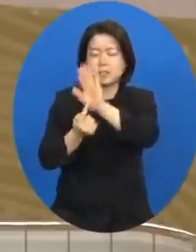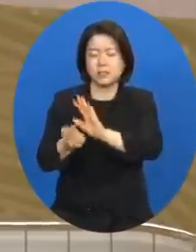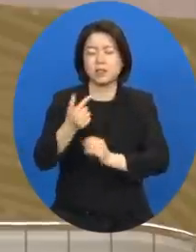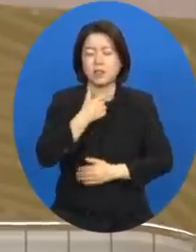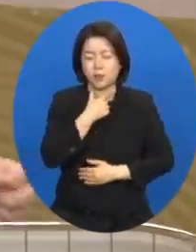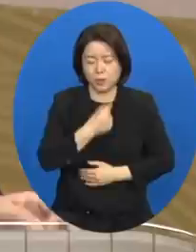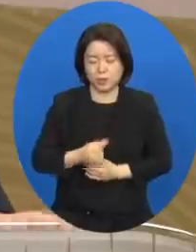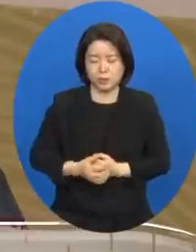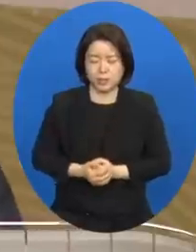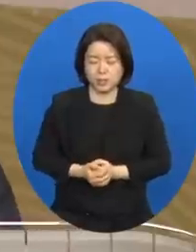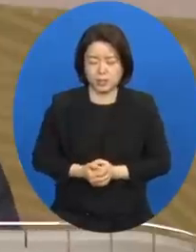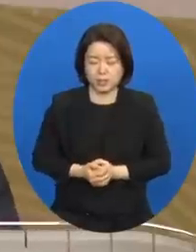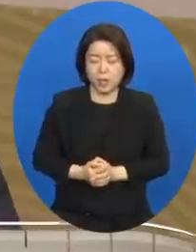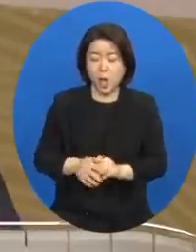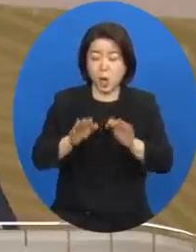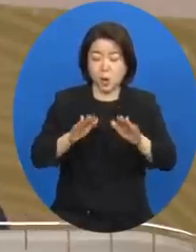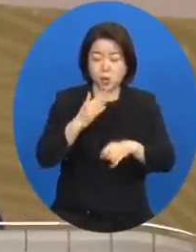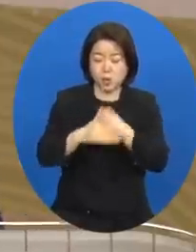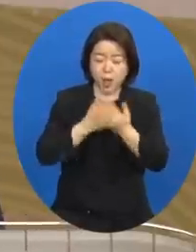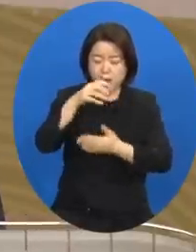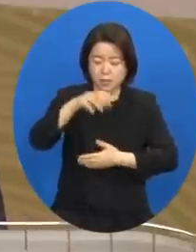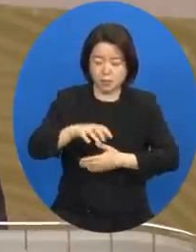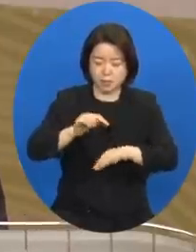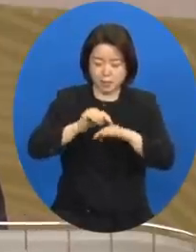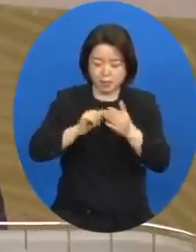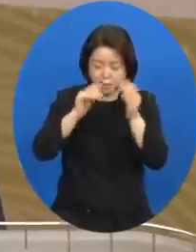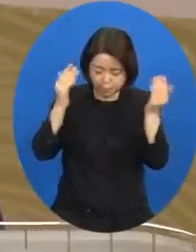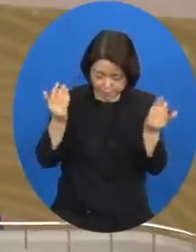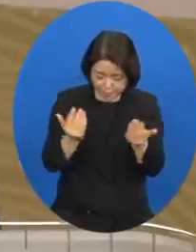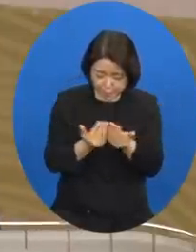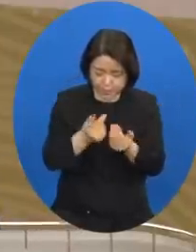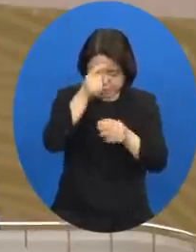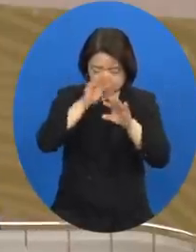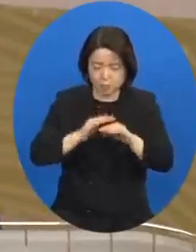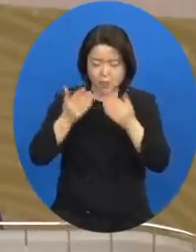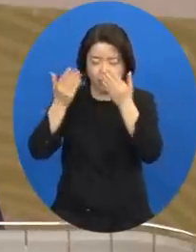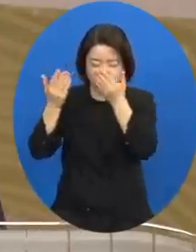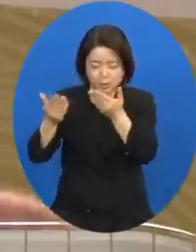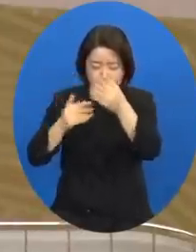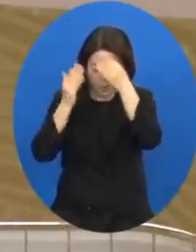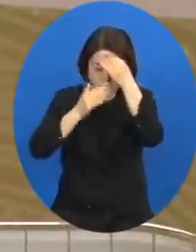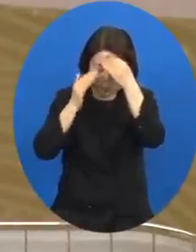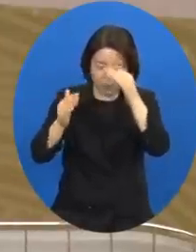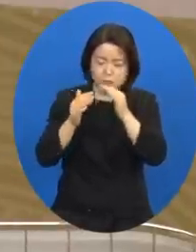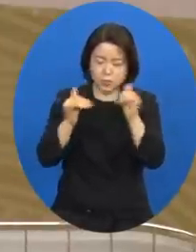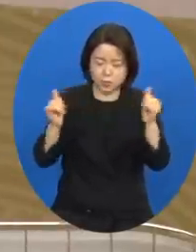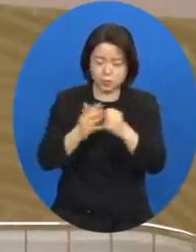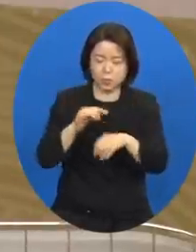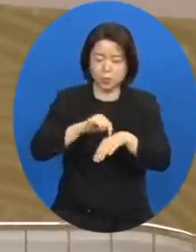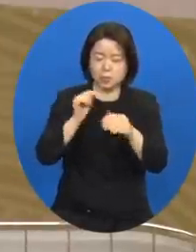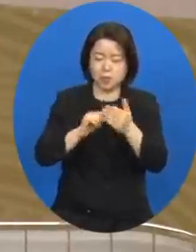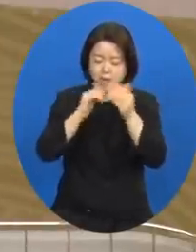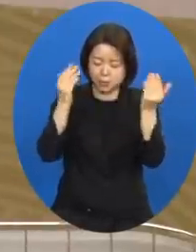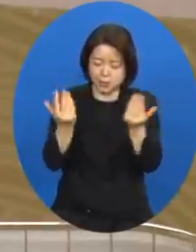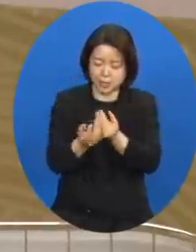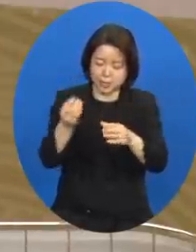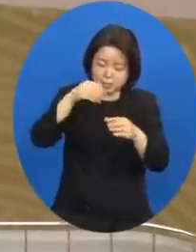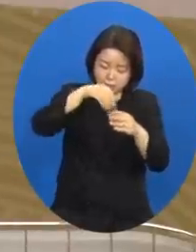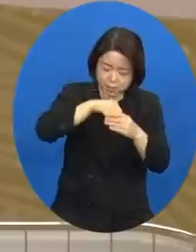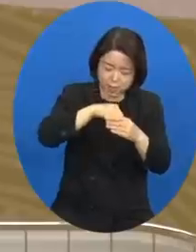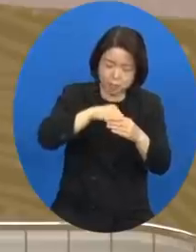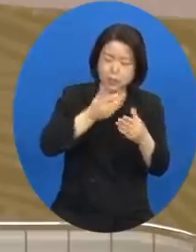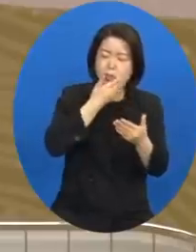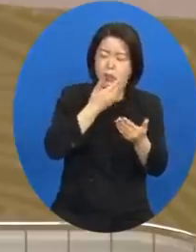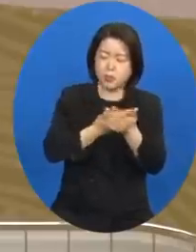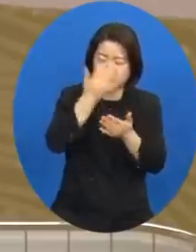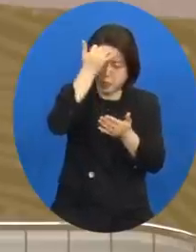원합니다. 오늘도 하나님 앞에 전심으로 예배하는 성도들 마음을 다하여 담은 귀한 예물을